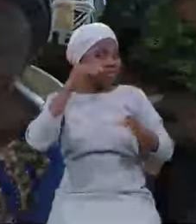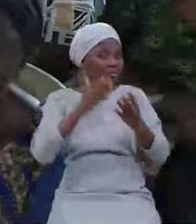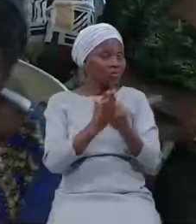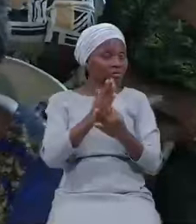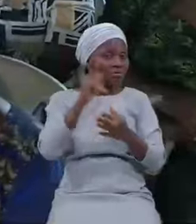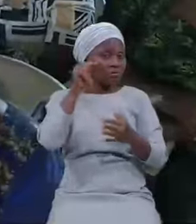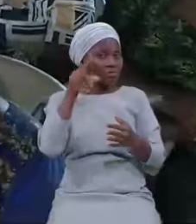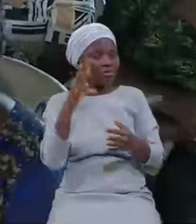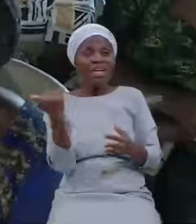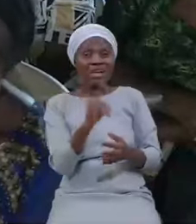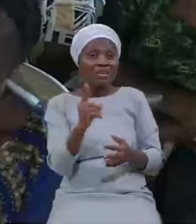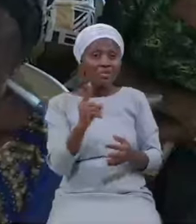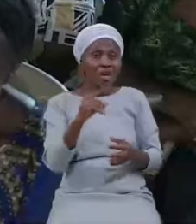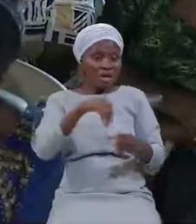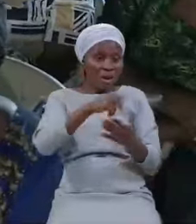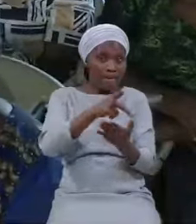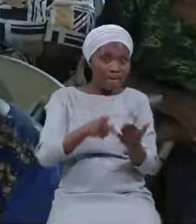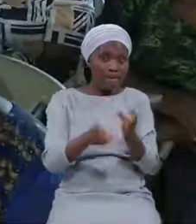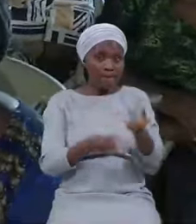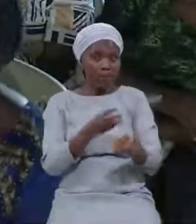cherche. Lève simplement ta main.